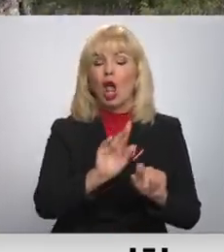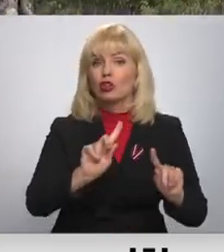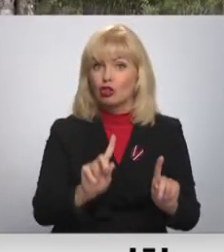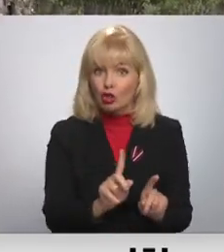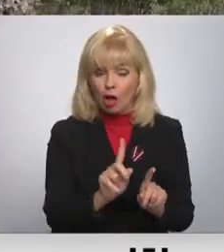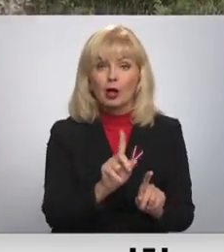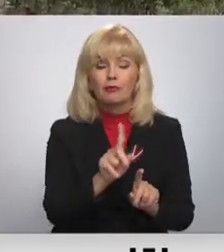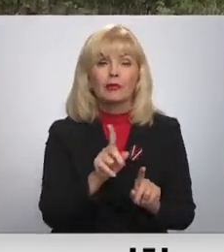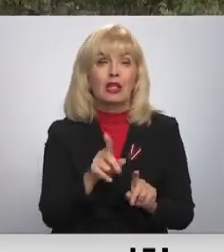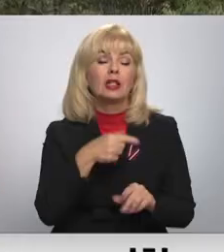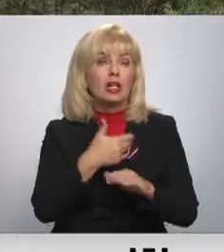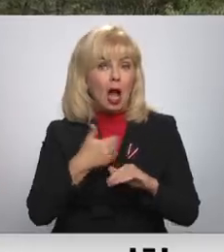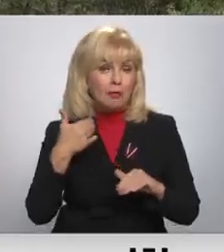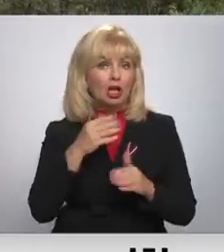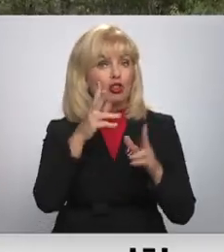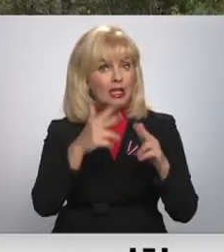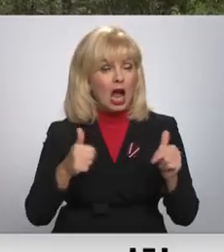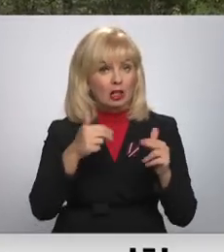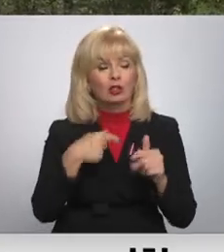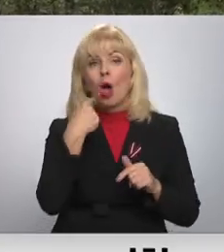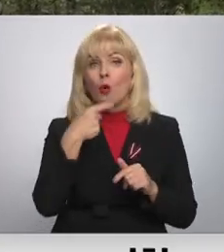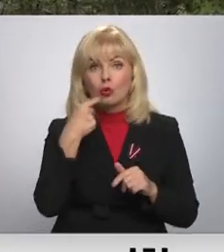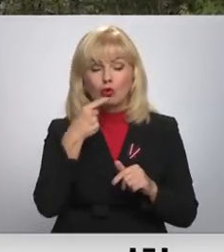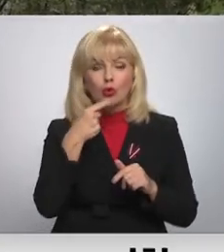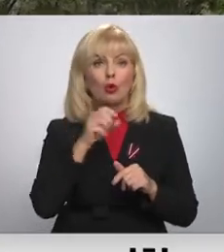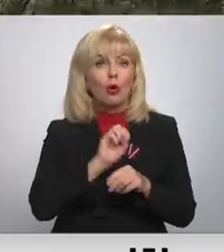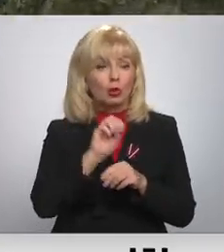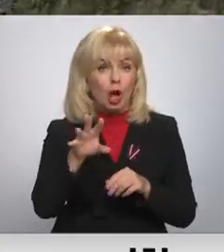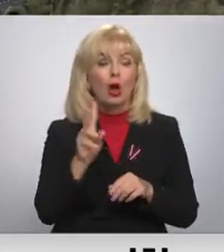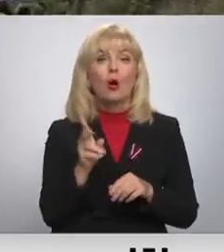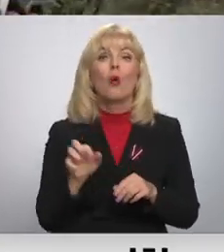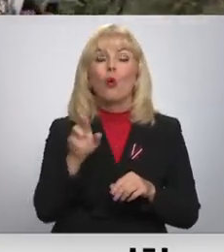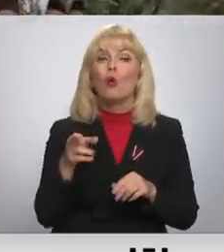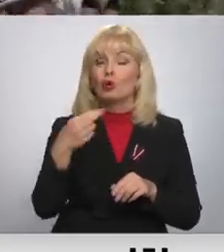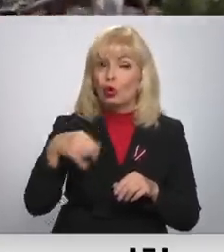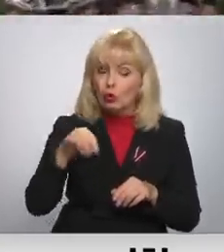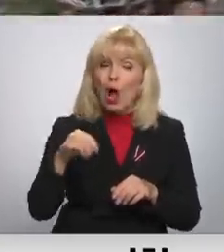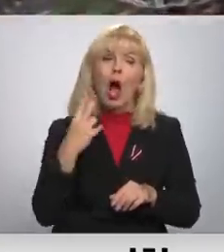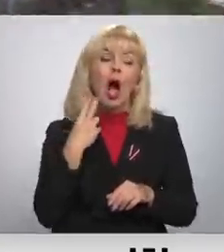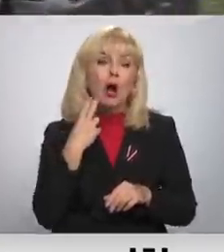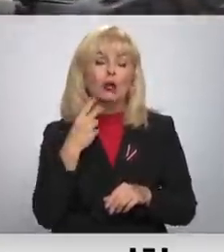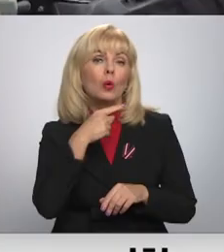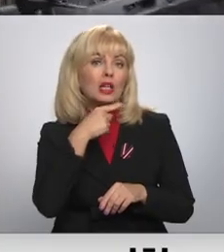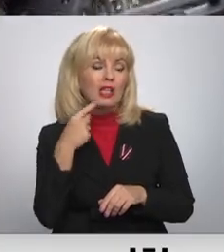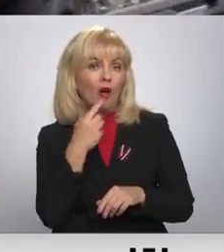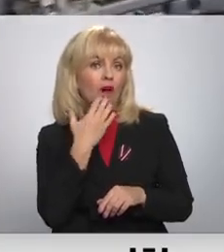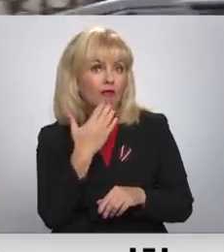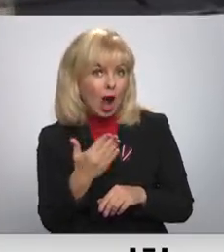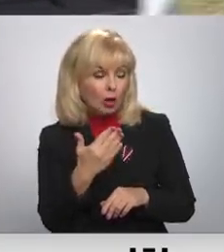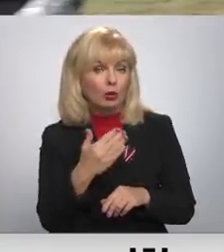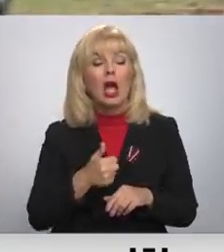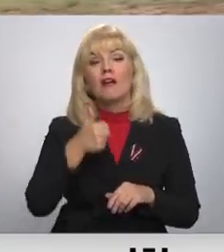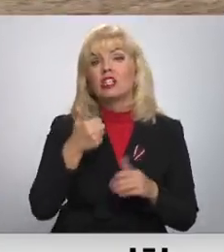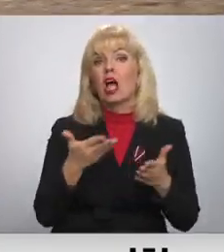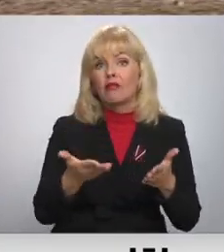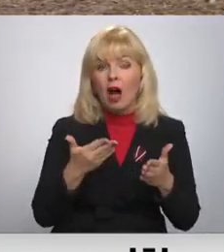Piemēram, tiek atskaņotas iepriekš ierakstītas uzrunas kurdu, arābu, angļu un krievu valodās. Protams, efektīvākā